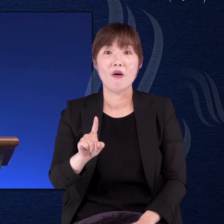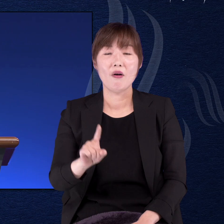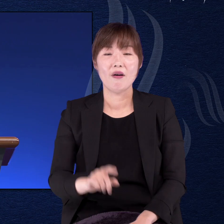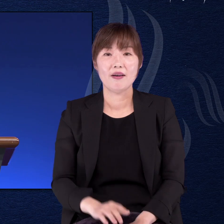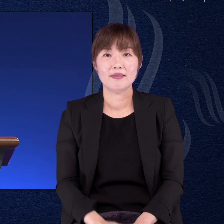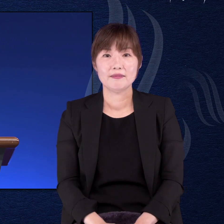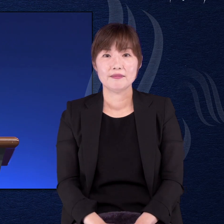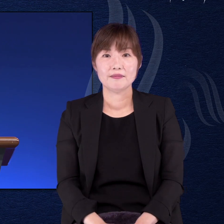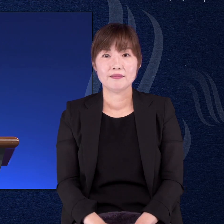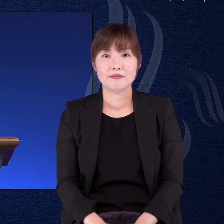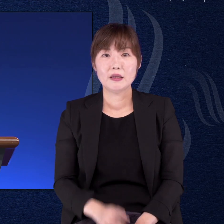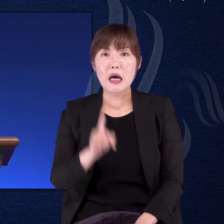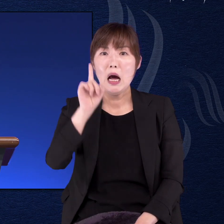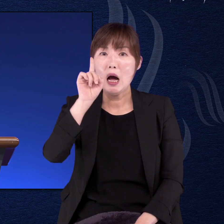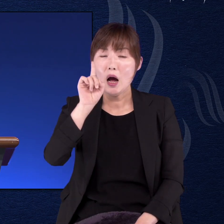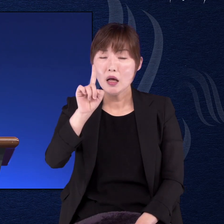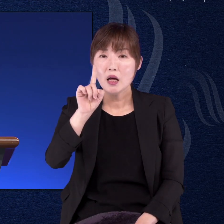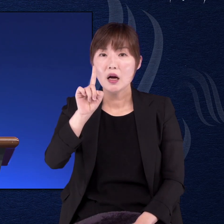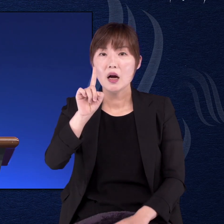한 가지가 더 있습니다.